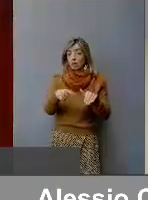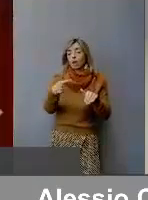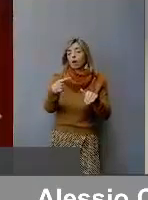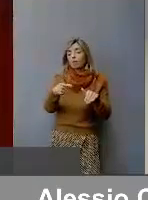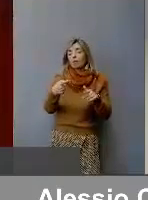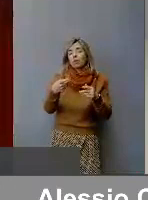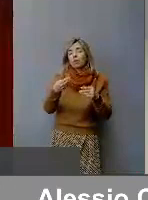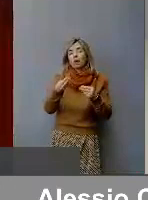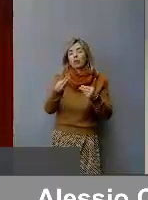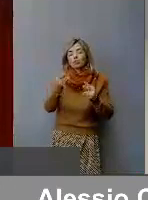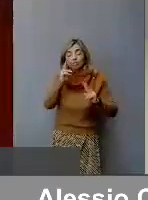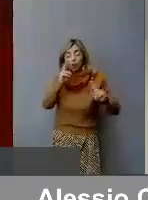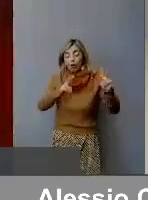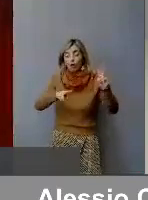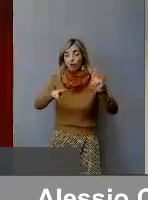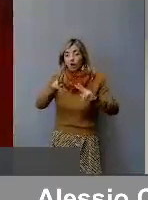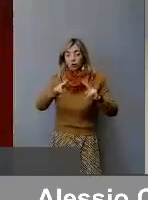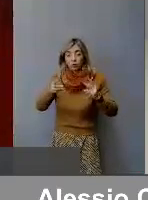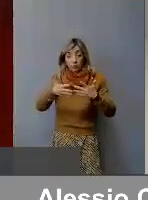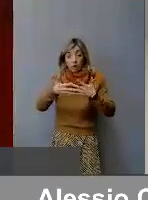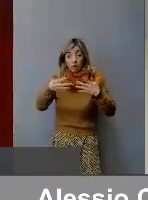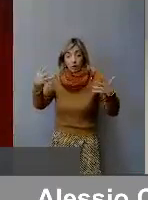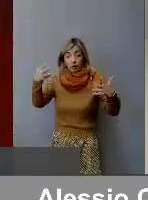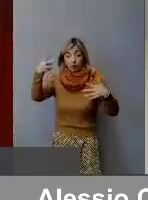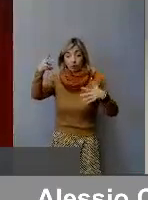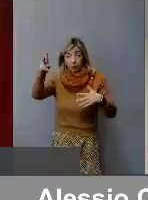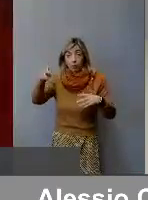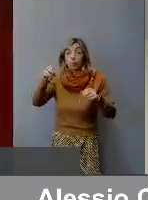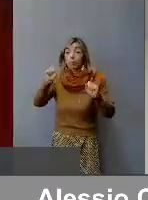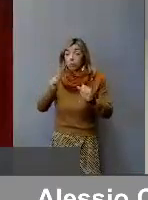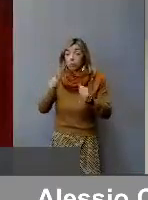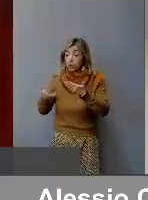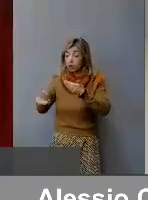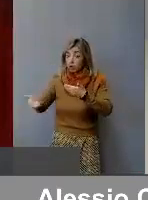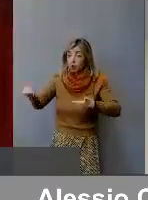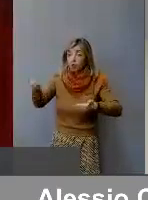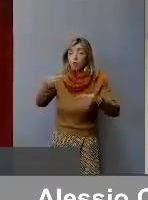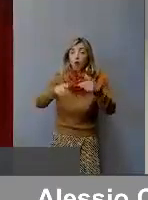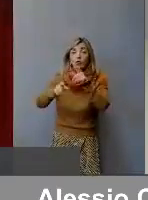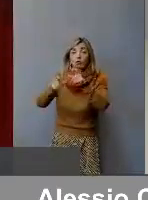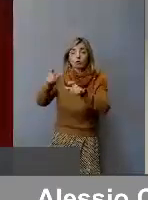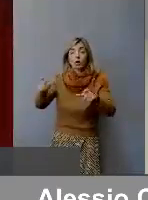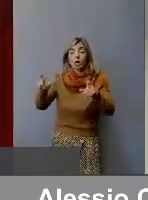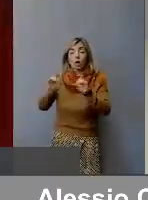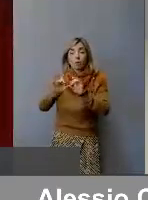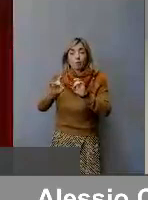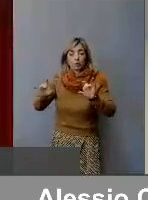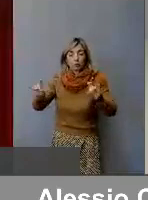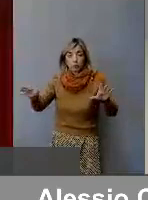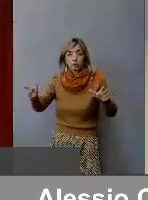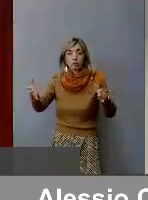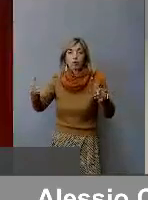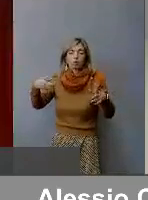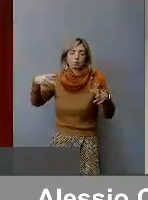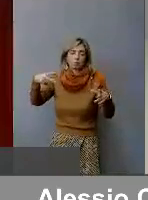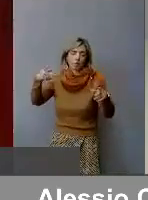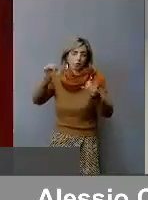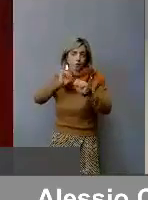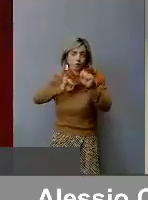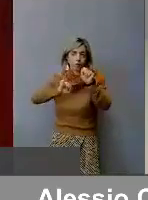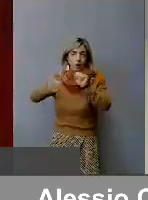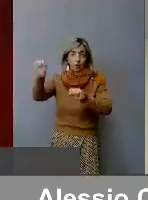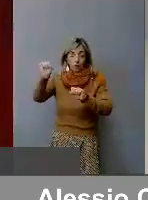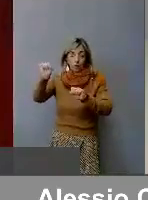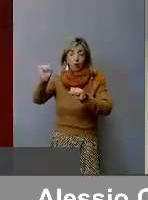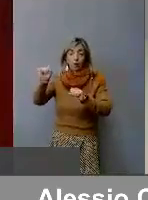coinvolgendo non soltanto gli epidemiologi e noti e molto validi dal punto di vista divenuto gennaro ma anche e